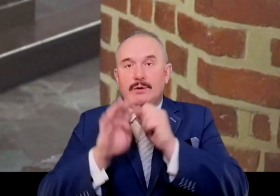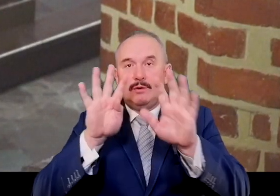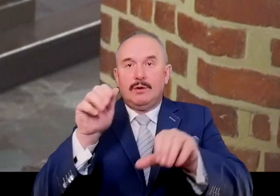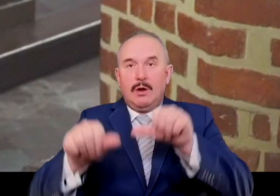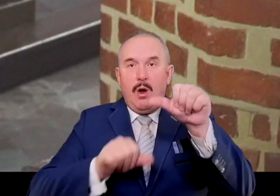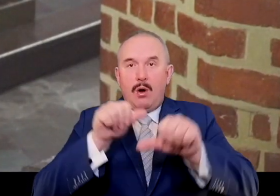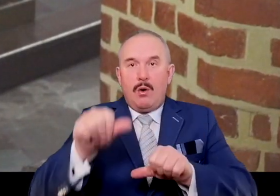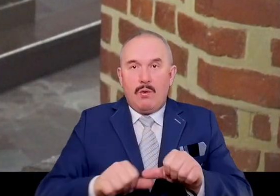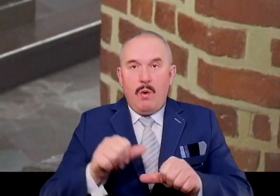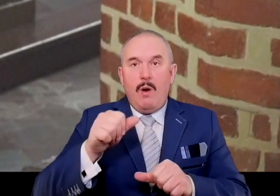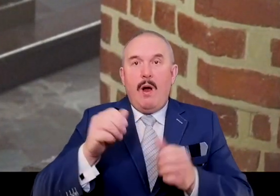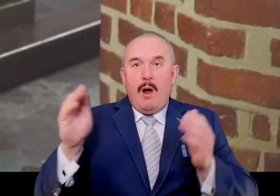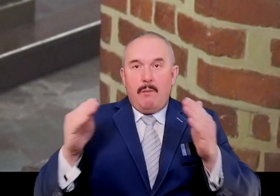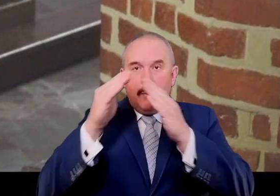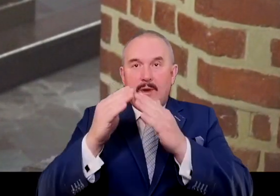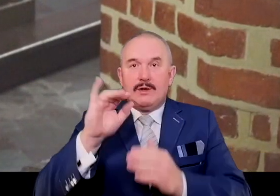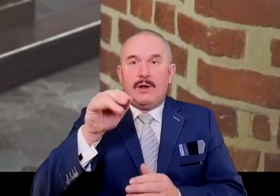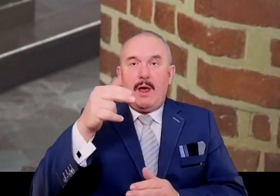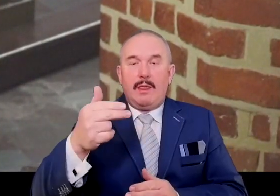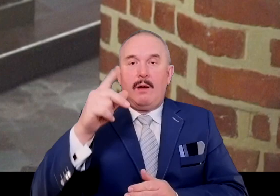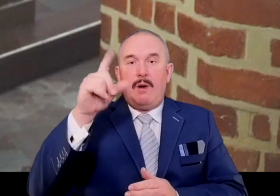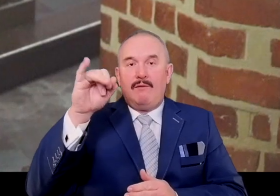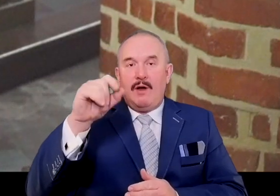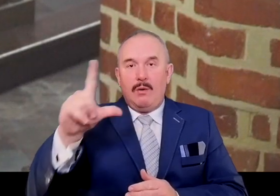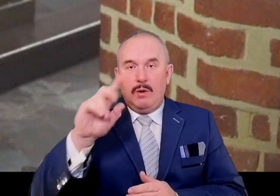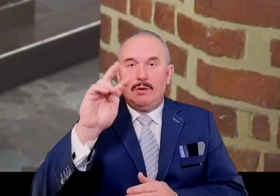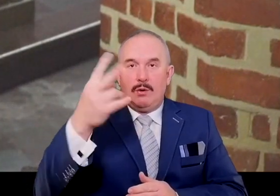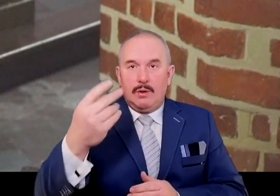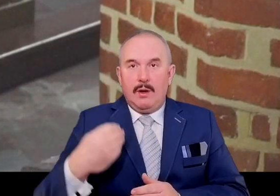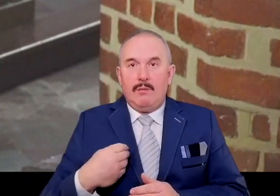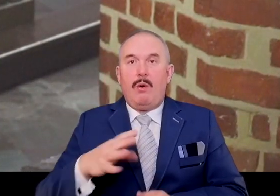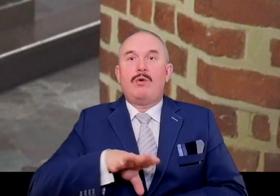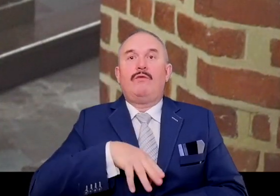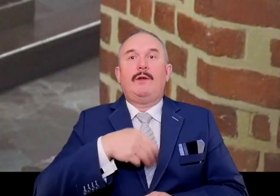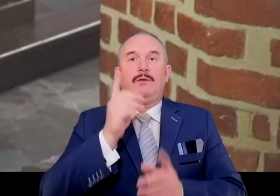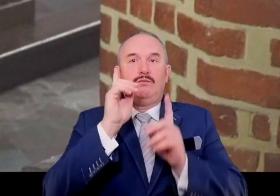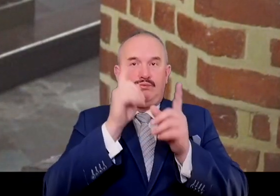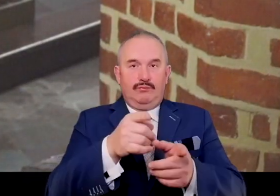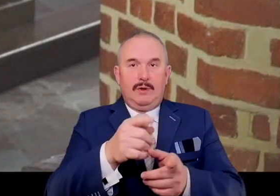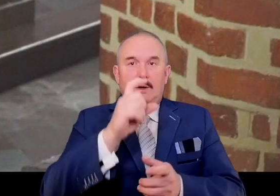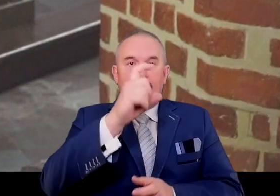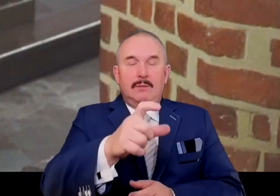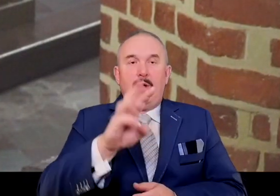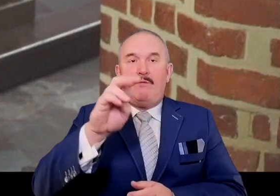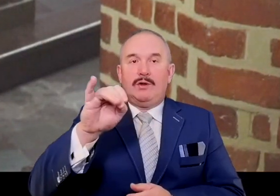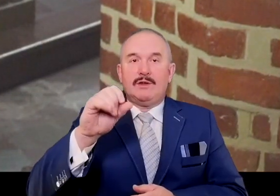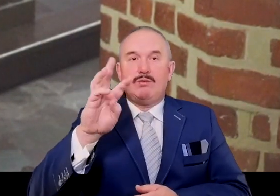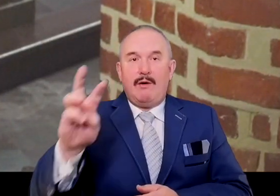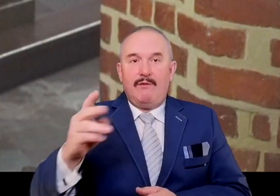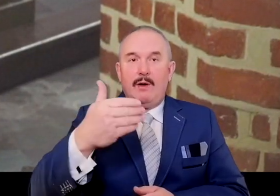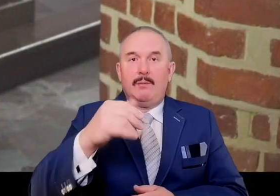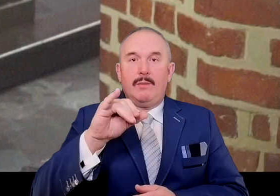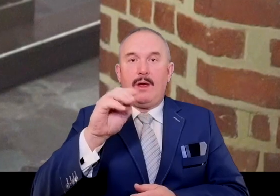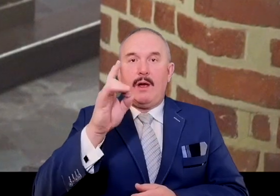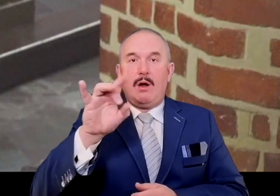1999 roku papież Jan Paweł II beatyfikował księdza Władysława